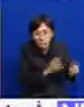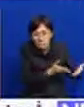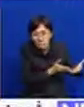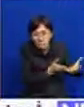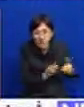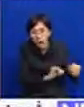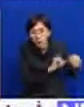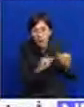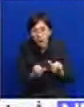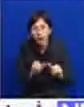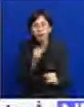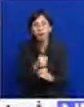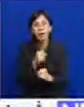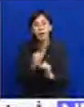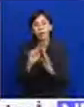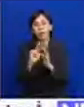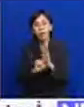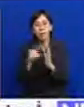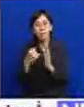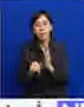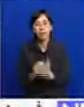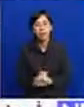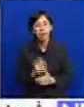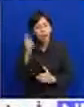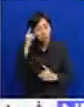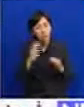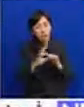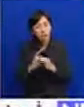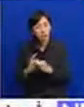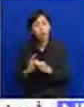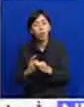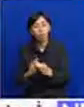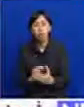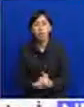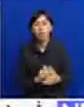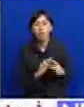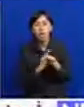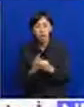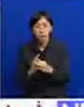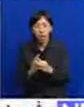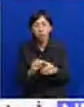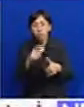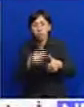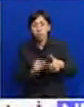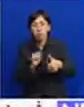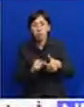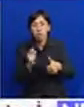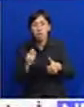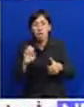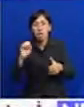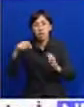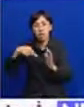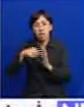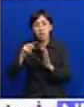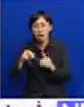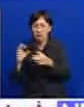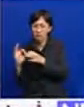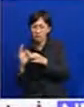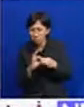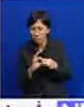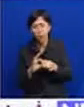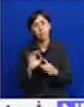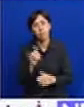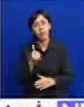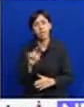ายและยังระบุไม่ได้ว่าเกี่ยวข้องกับนายอาบูดูซาตาอาบูดูรอมานหรือว่าอีซานหรือไม่ส